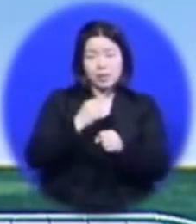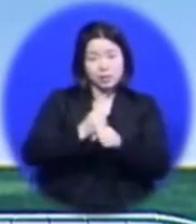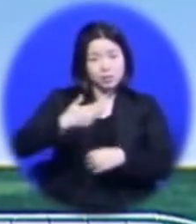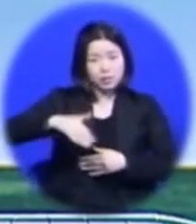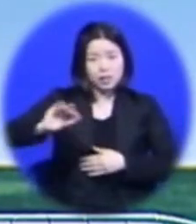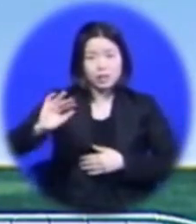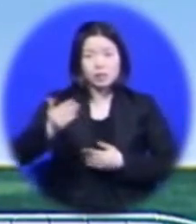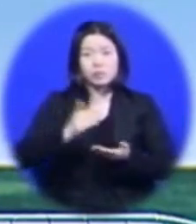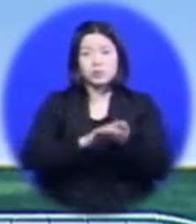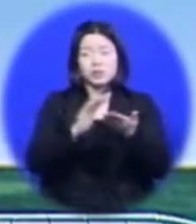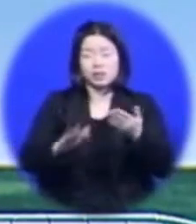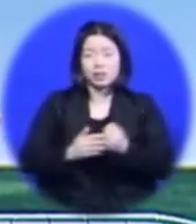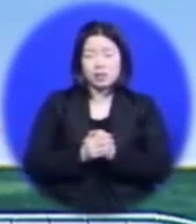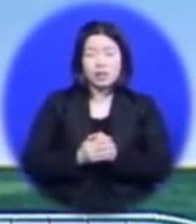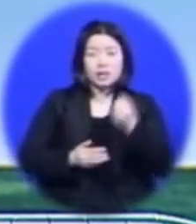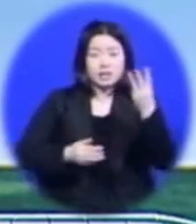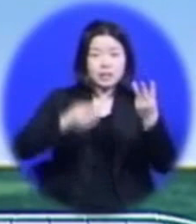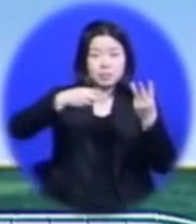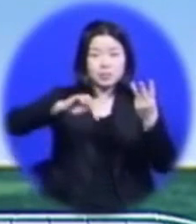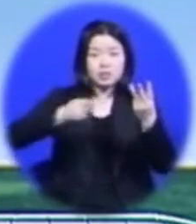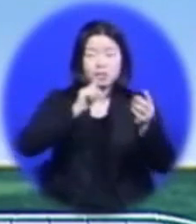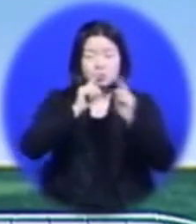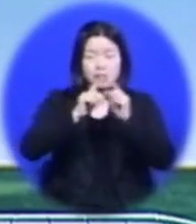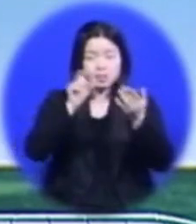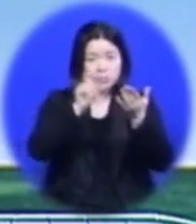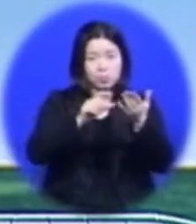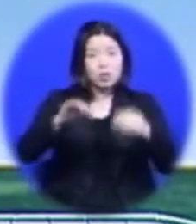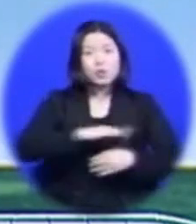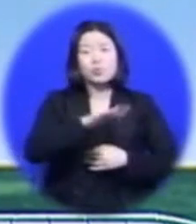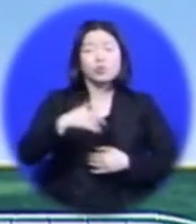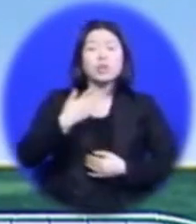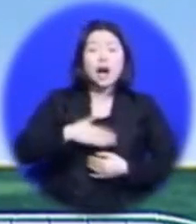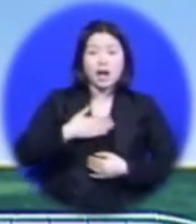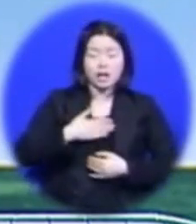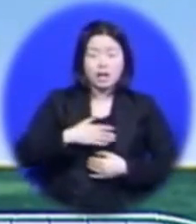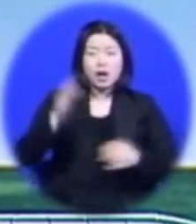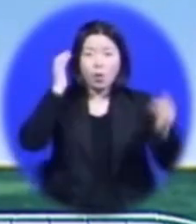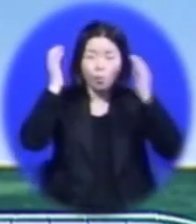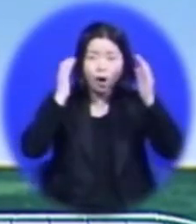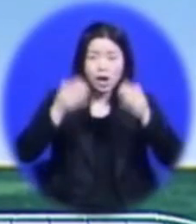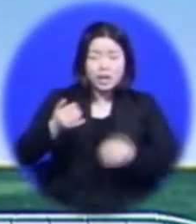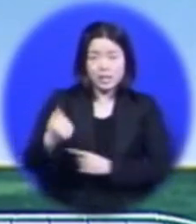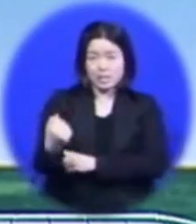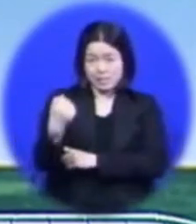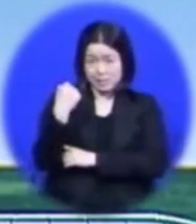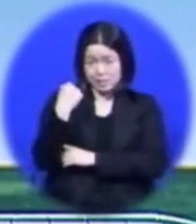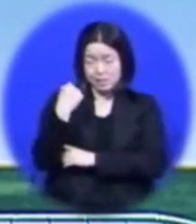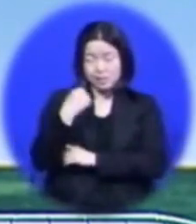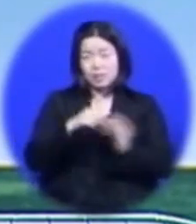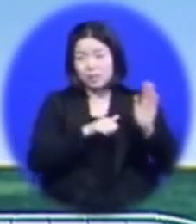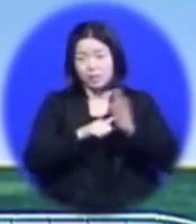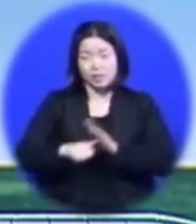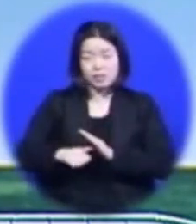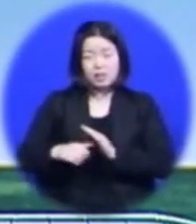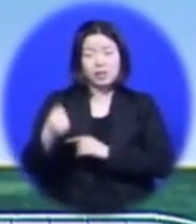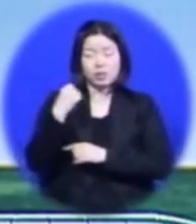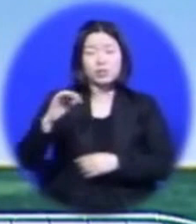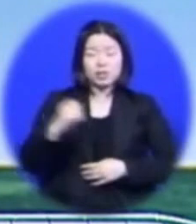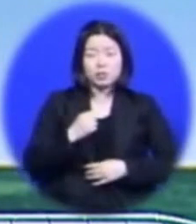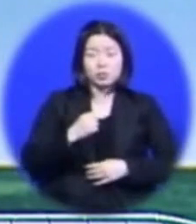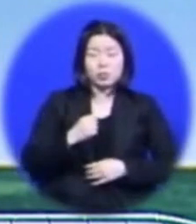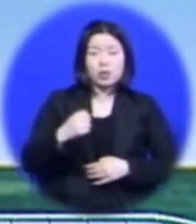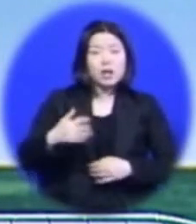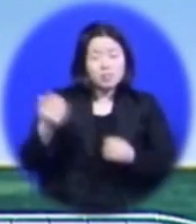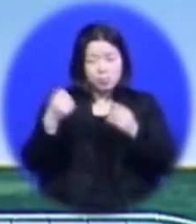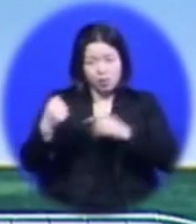됩니다. 3절 말씀에 보면 우리가 알기로 환난은 인내력을 낳고 인내력은 단련된 인격을